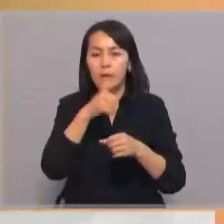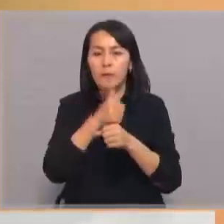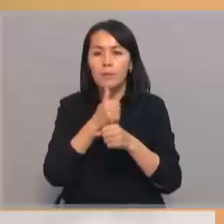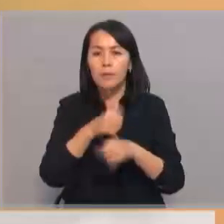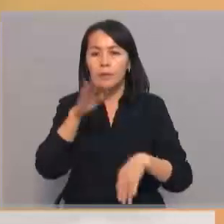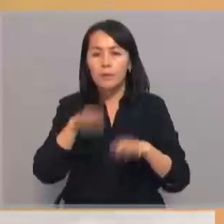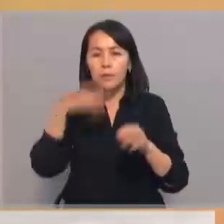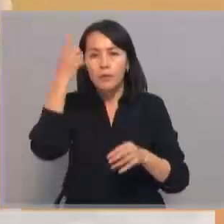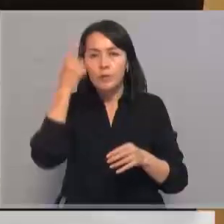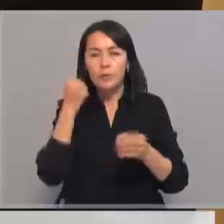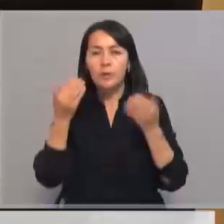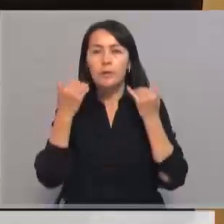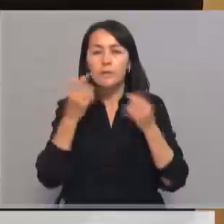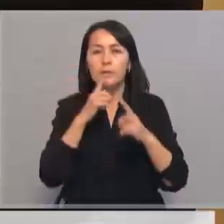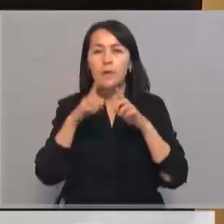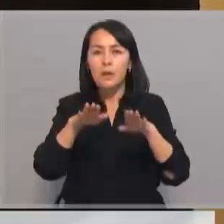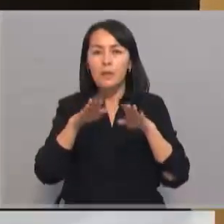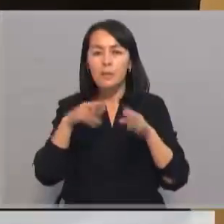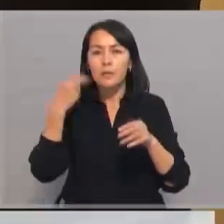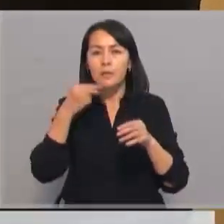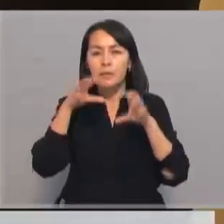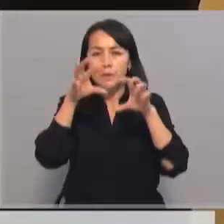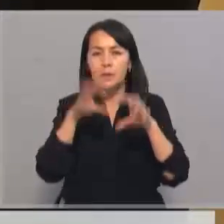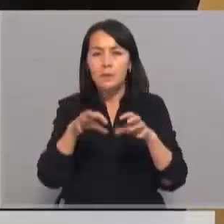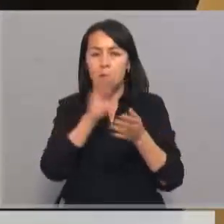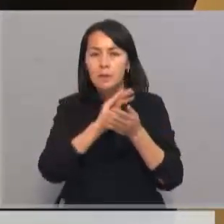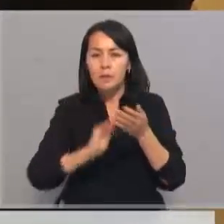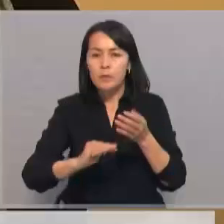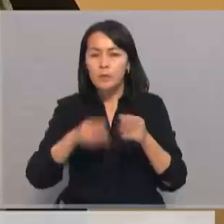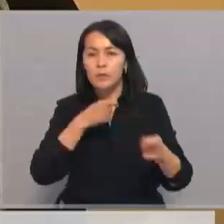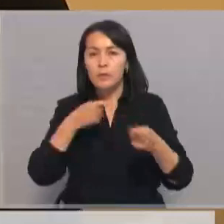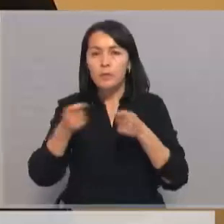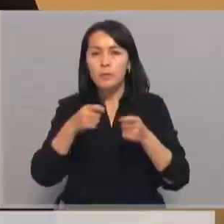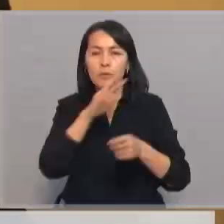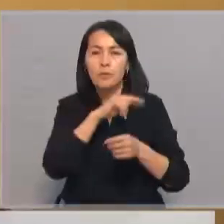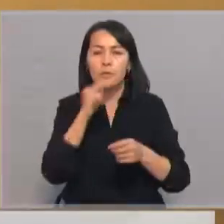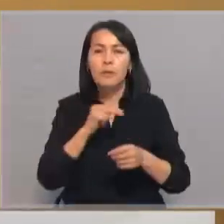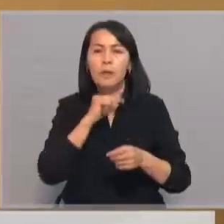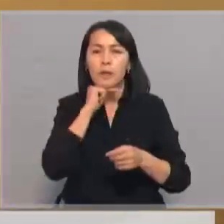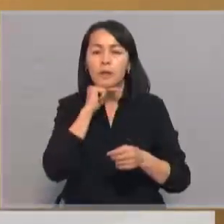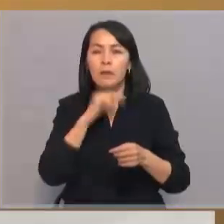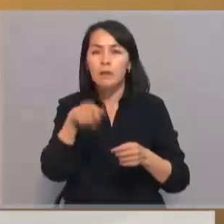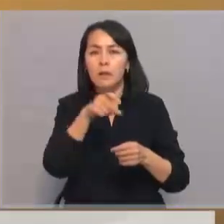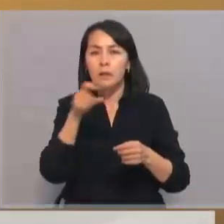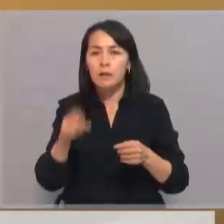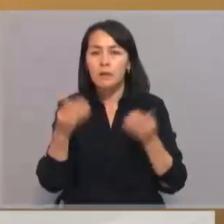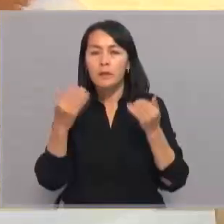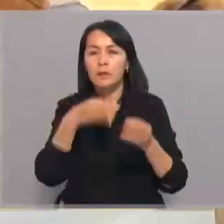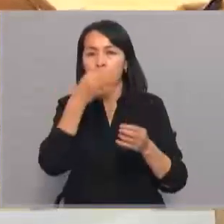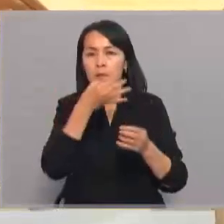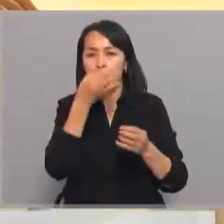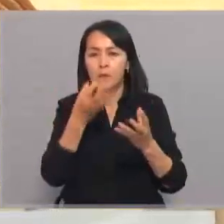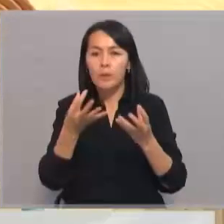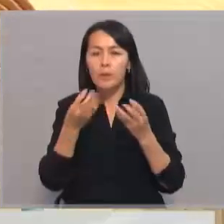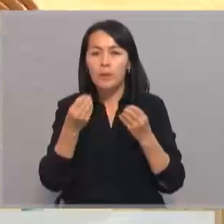екенін жақсы түсінеді. Парламент сапалы заңдар шығару арқылы және үкіметтің қызметін қадағалап, халықтың артынан есеп алып